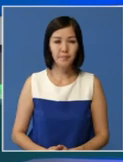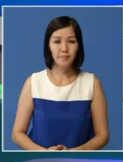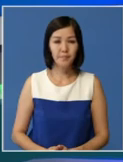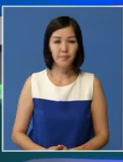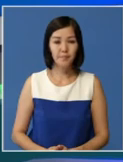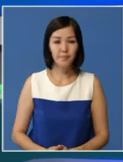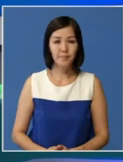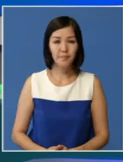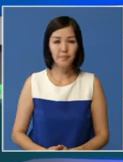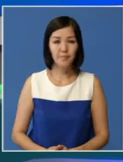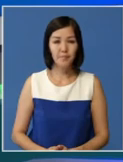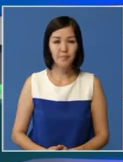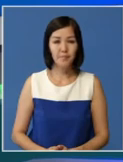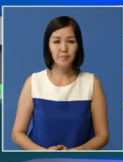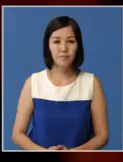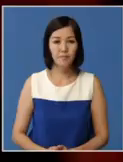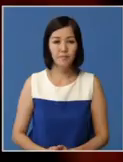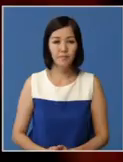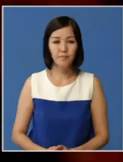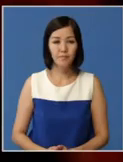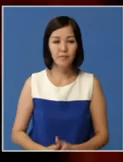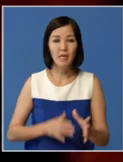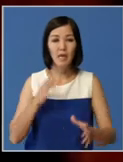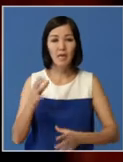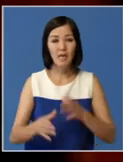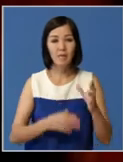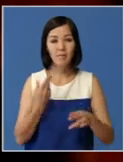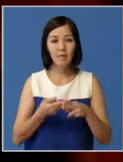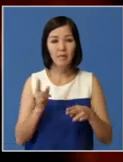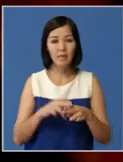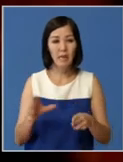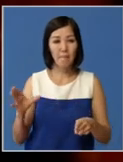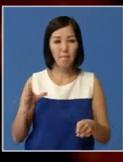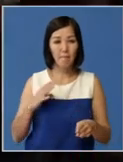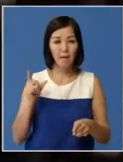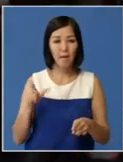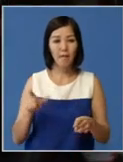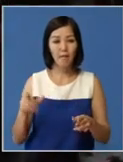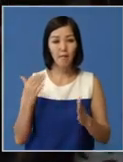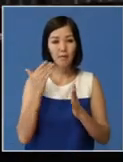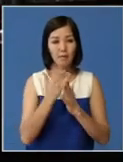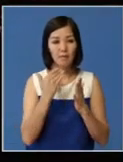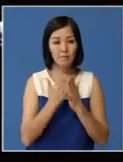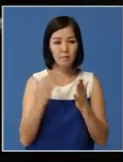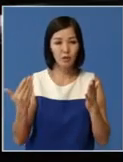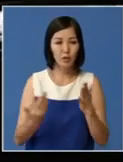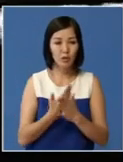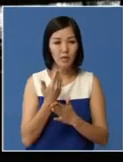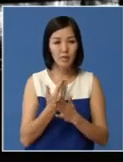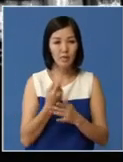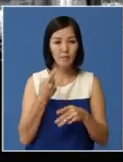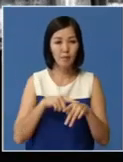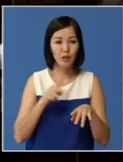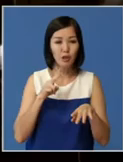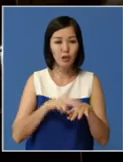жаңалықтары жайлы келесі топтамада. Әлемдегі ең бай адамдардың тізімі жаңарды. Билл Гейтс пен Джефф Безос бірінші мен